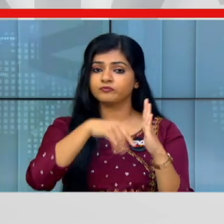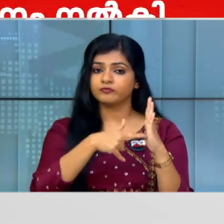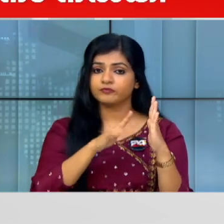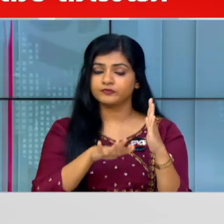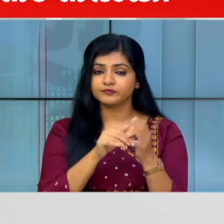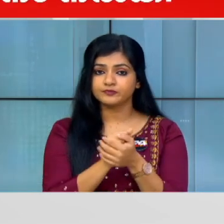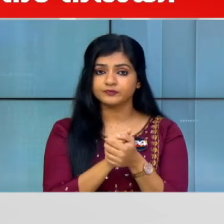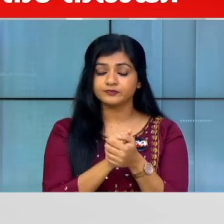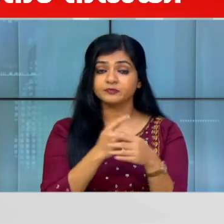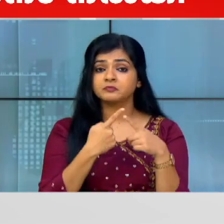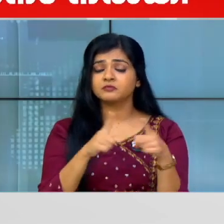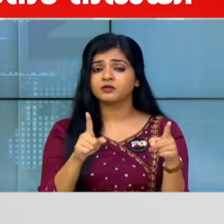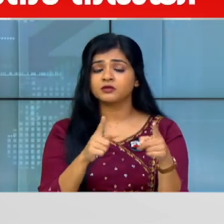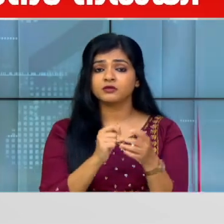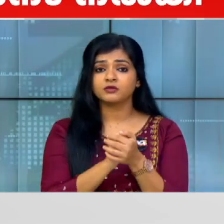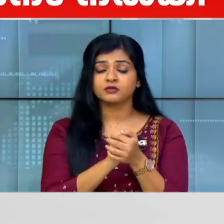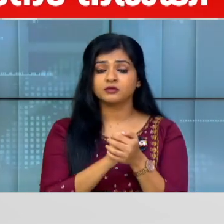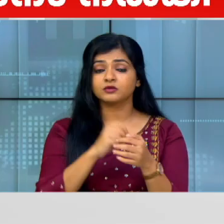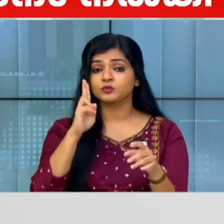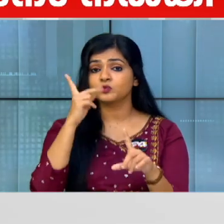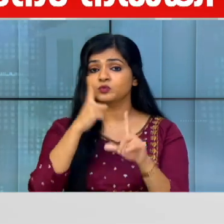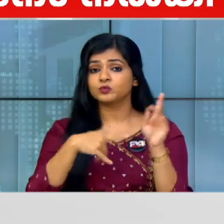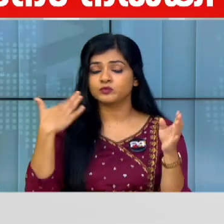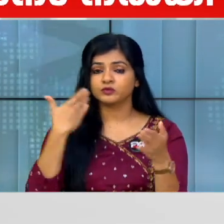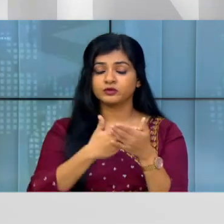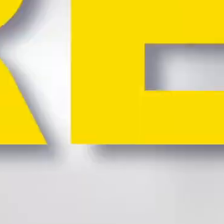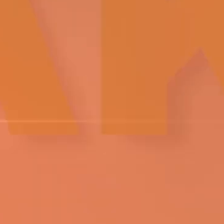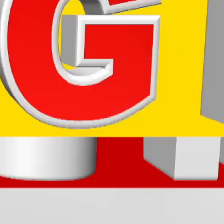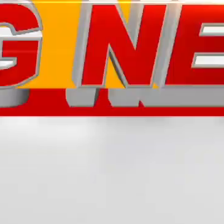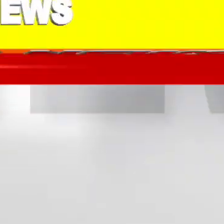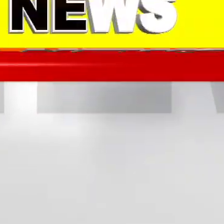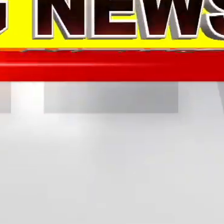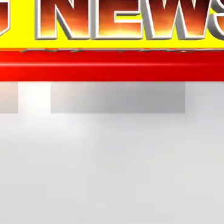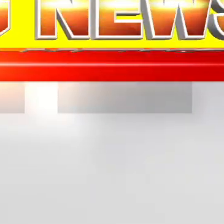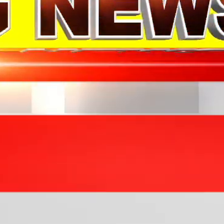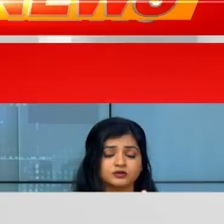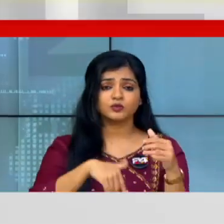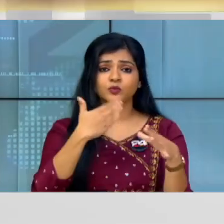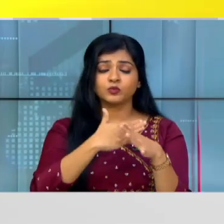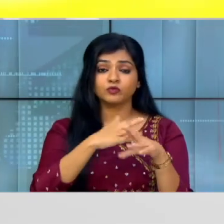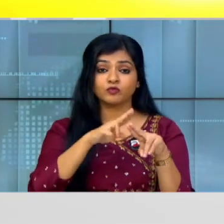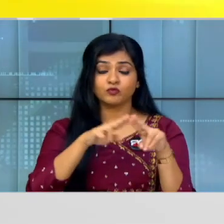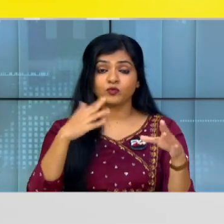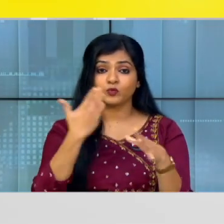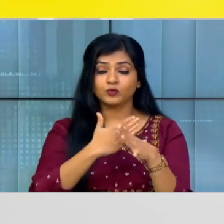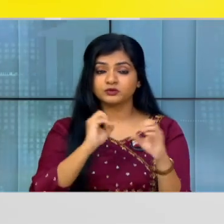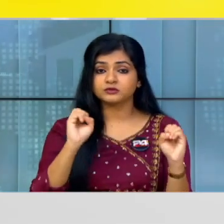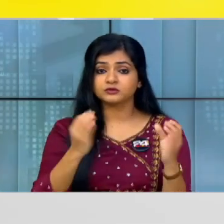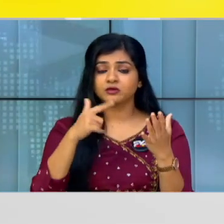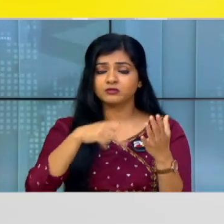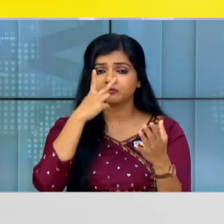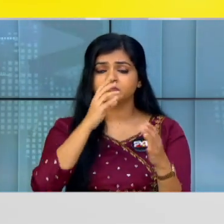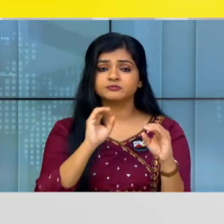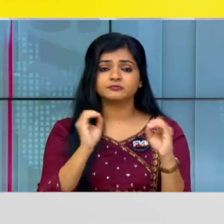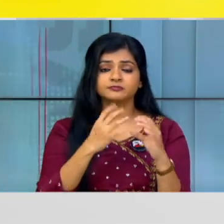വിവരിച്ചിട്ടുണ്ട്. പക്ഷേ ദൗർഭാഗ്യവശാൽ 2 വർഷക്കാലമായിട്ടും NDSAയുടെ പ്രവർത്തനങ്ങൾ ഫുൾ ഫ്ലെഡ്ജഡായി ആരംഭിച്ചിട്ടില്ല എന്നുള്ളതാണ്